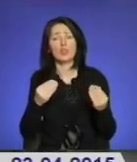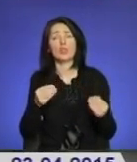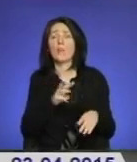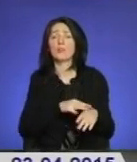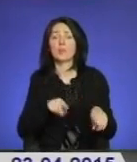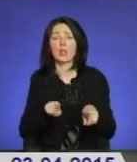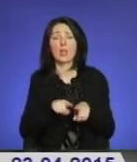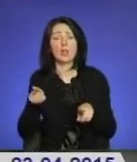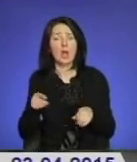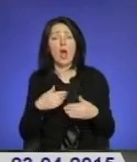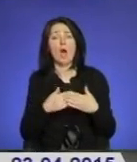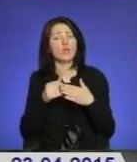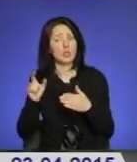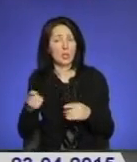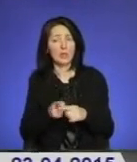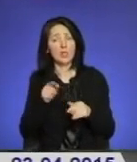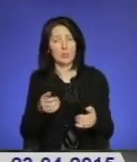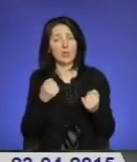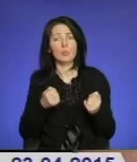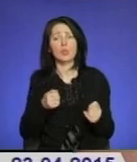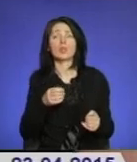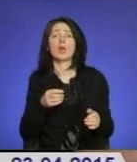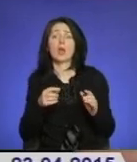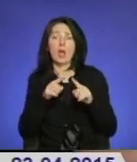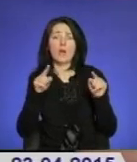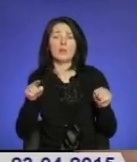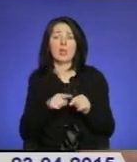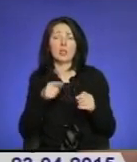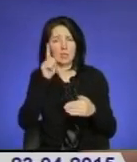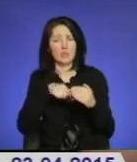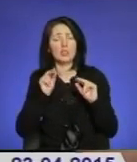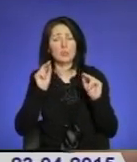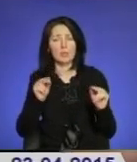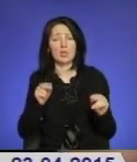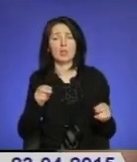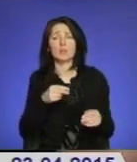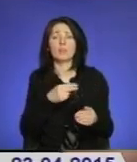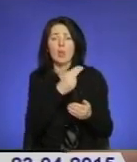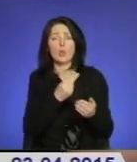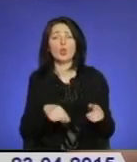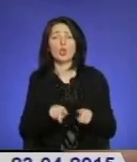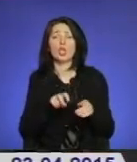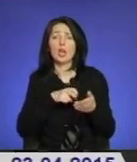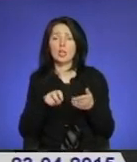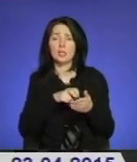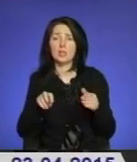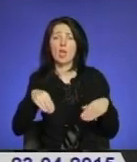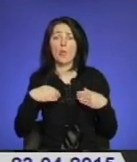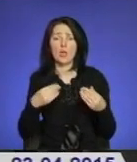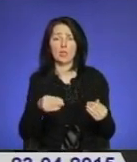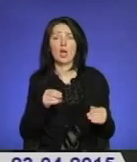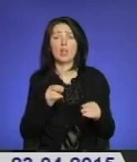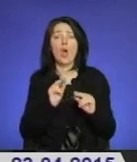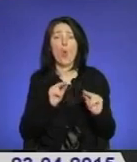підтримують, відзнаки за вірність присязі. Патріотичні малюнки та листи передали спецбатальйонівцям учні загальноосвітньої школи номер